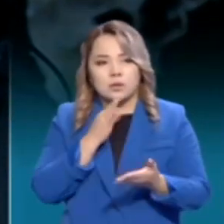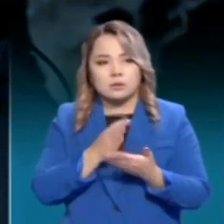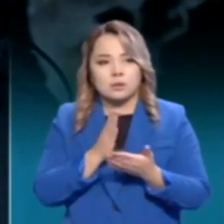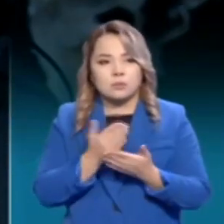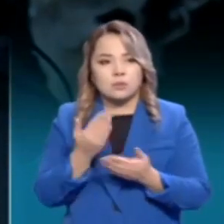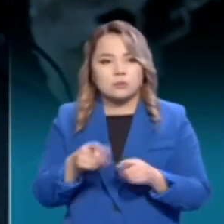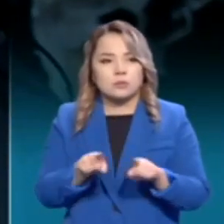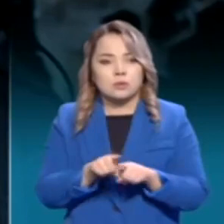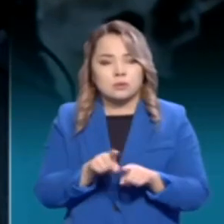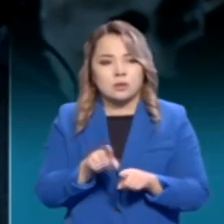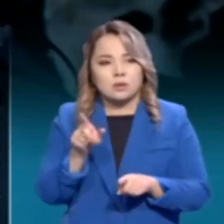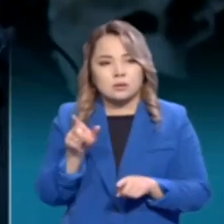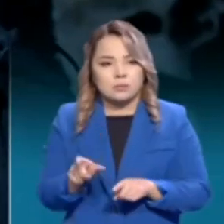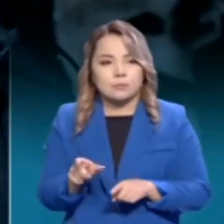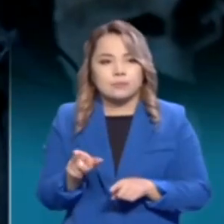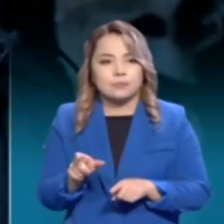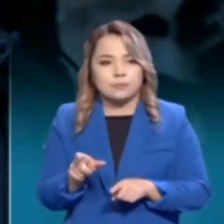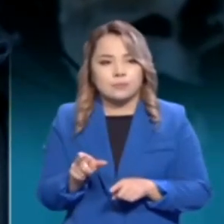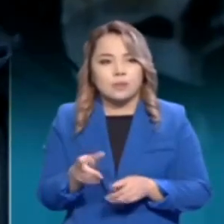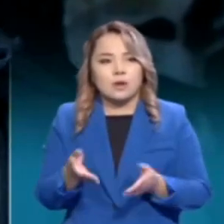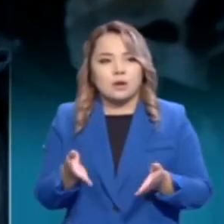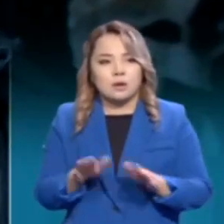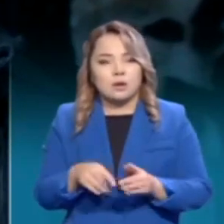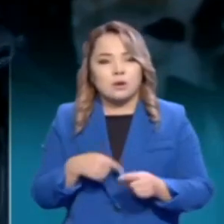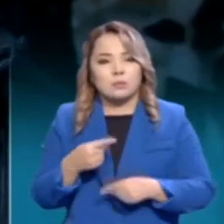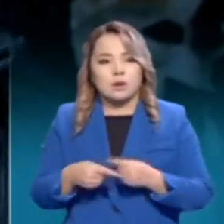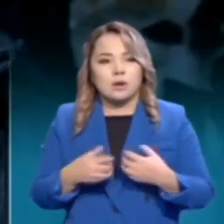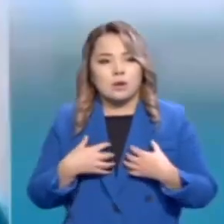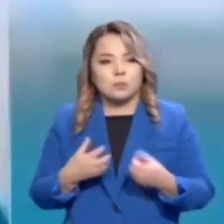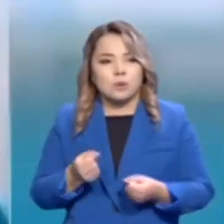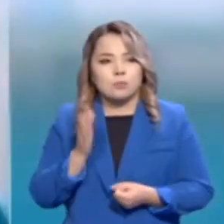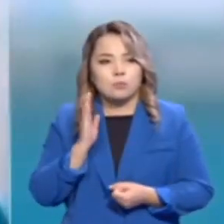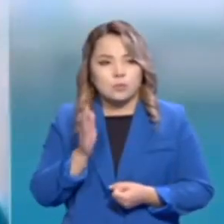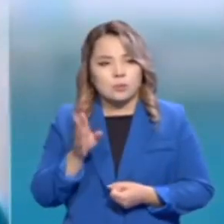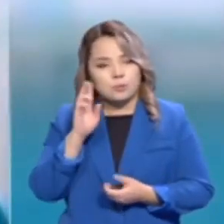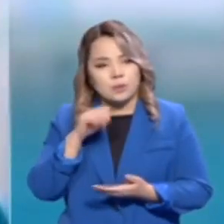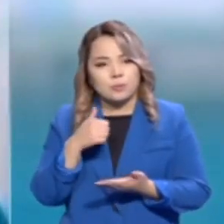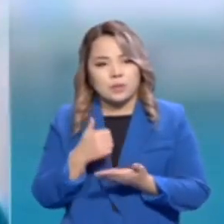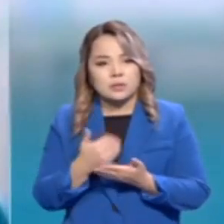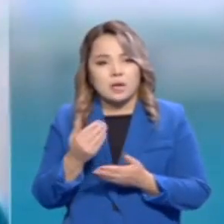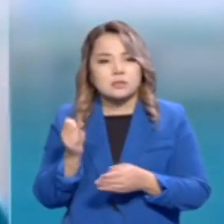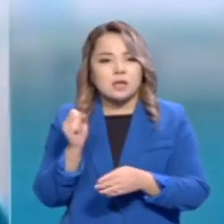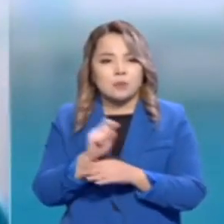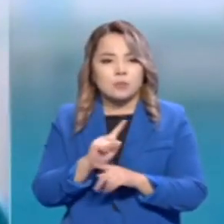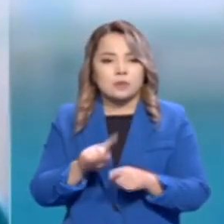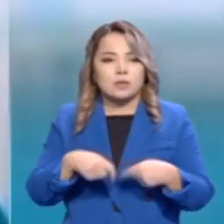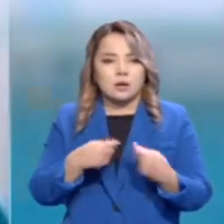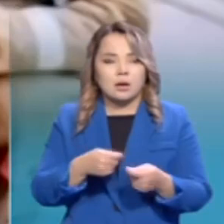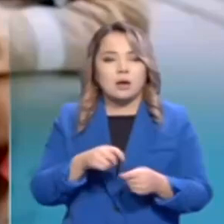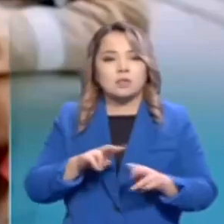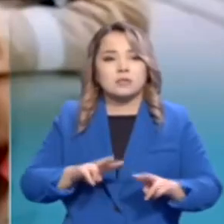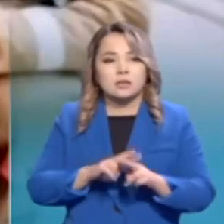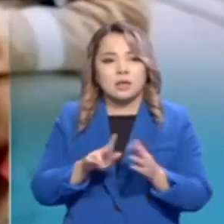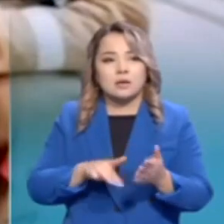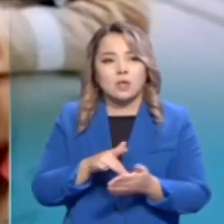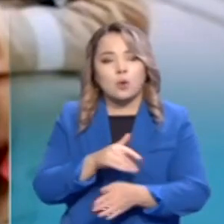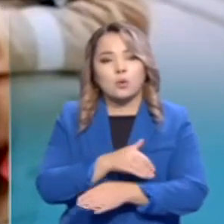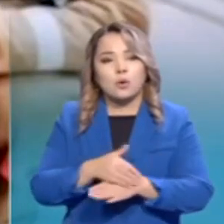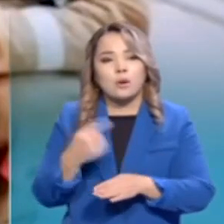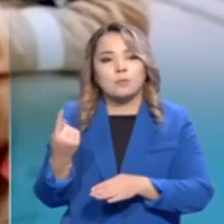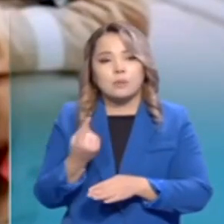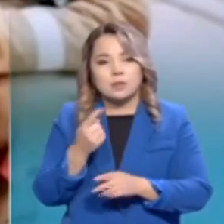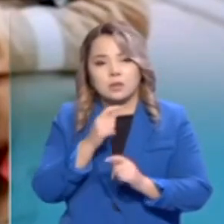басқа. Артында қалған ұрпақ аман болсын. Мемлекет басшысының тапсырмасы бойынша Астана қаласында көшелердің